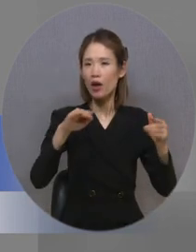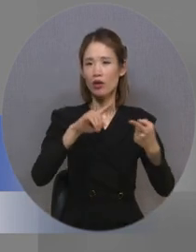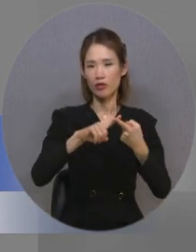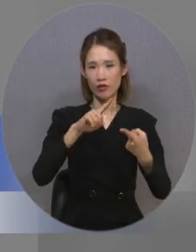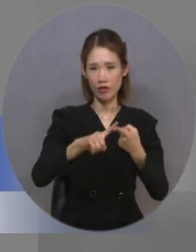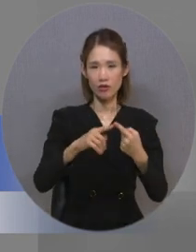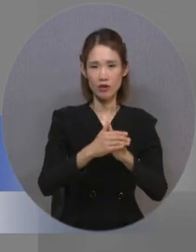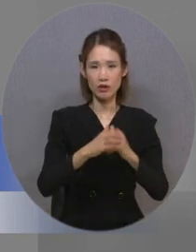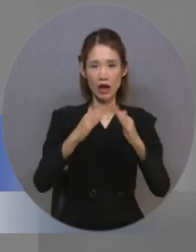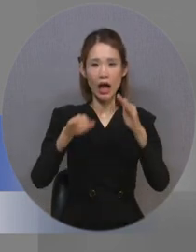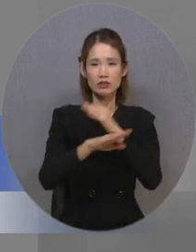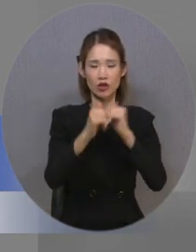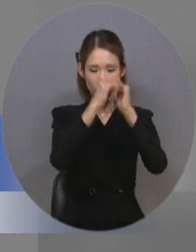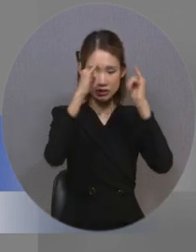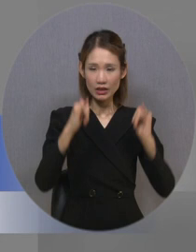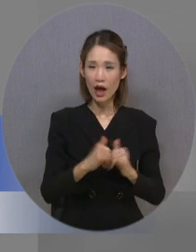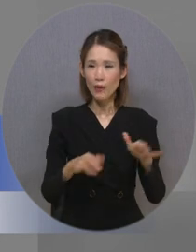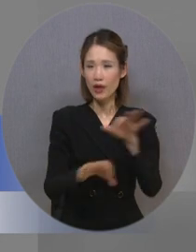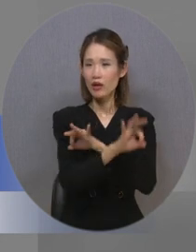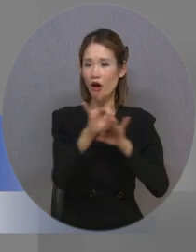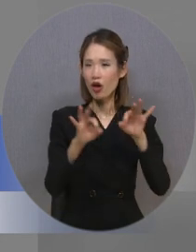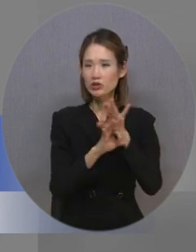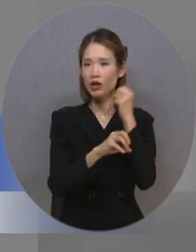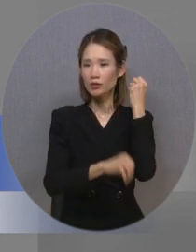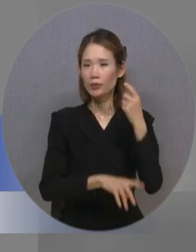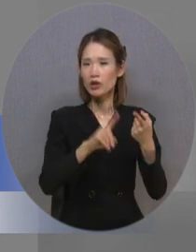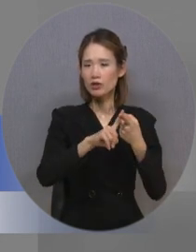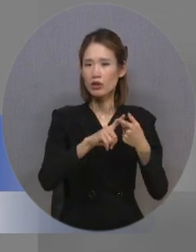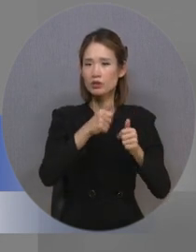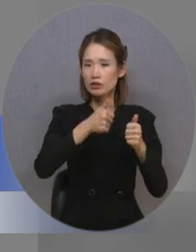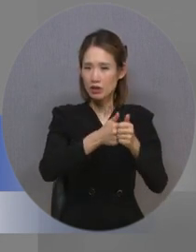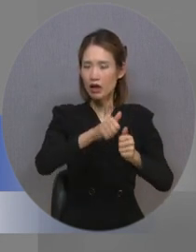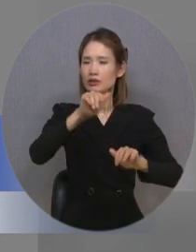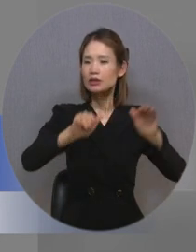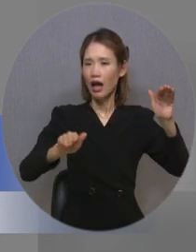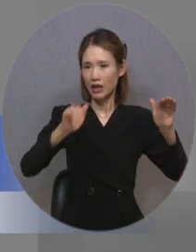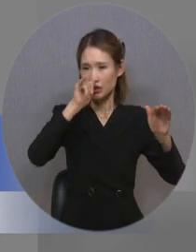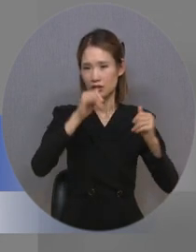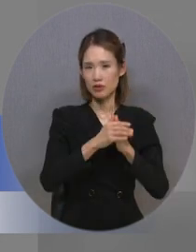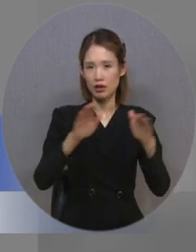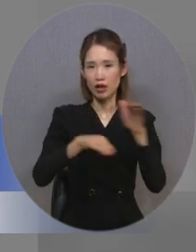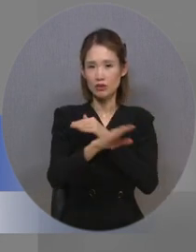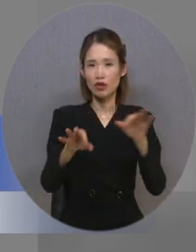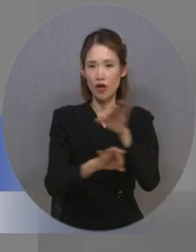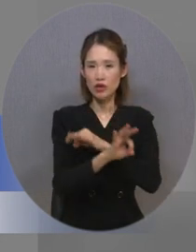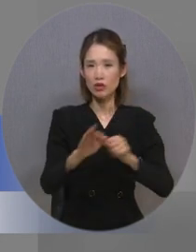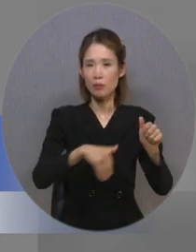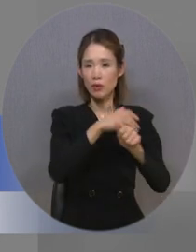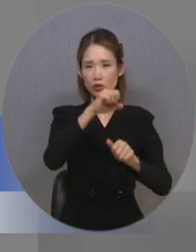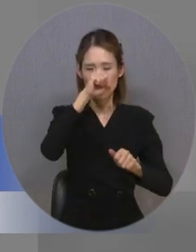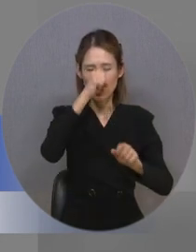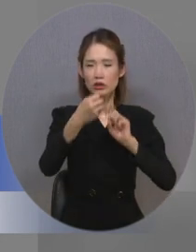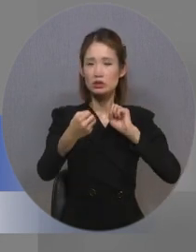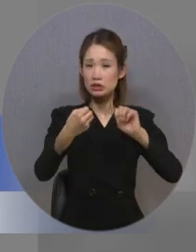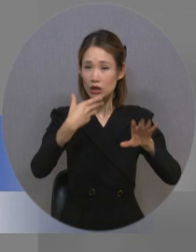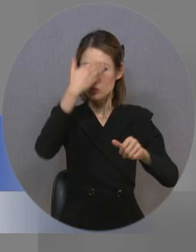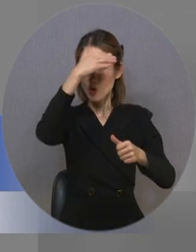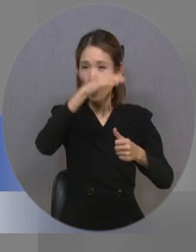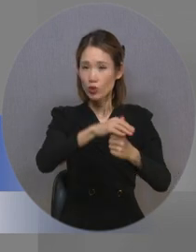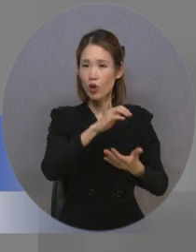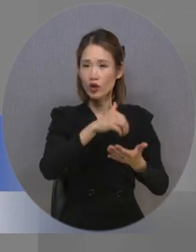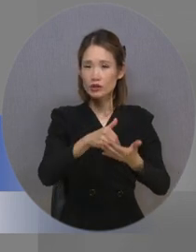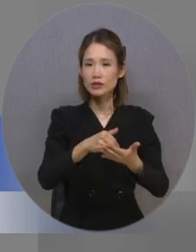가정의 사회 경제적 배경에 따라 차이를 보인 가운데이 가정의 경제적 형편이 좋다고 응답한